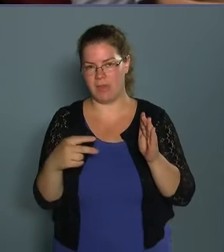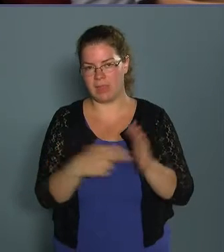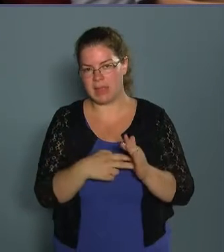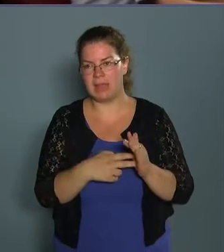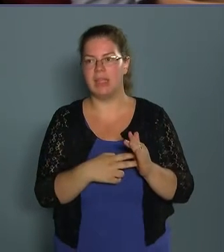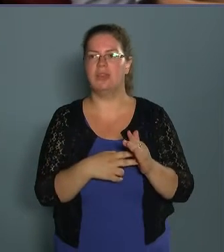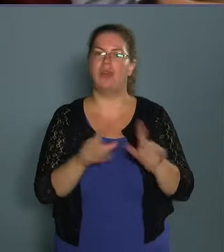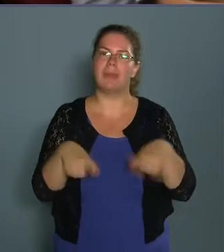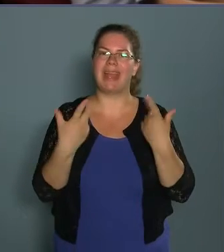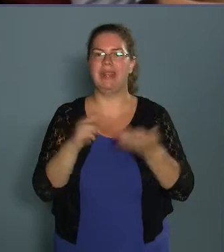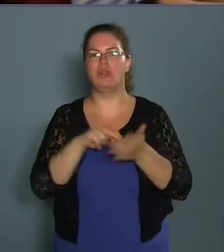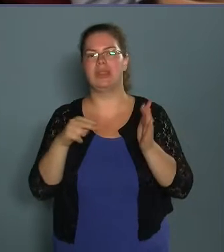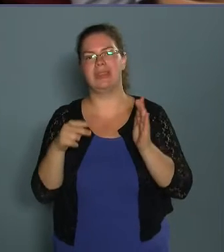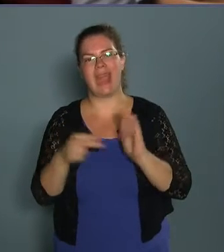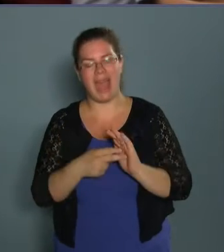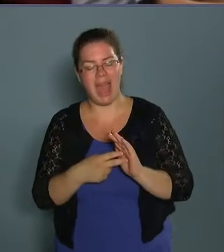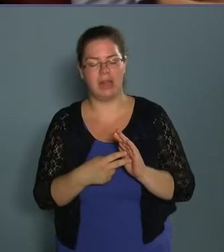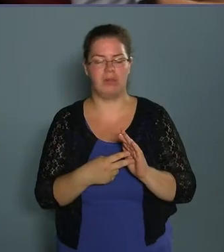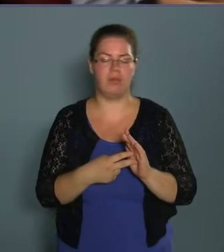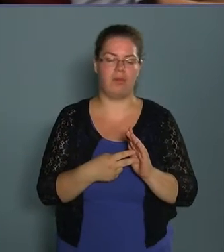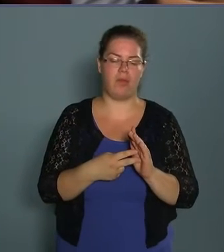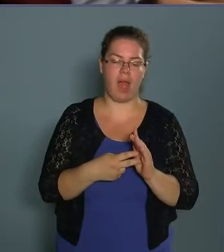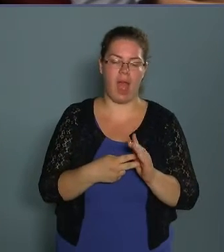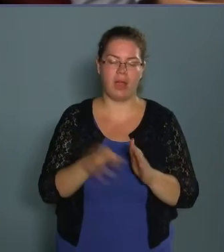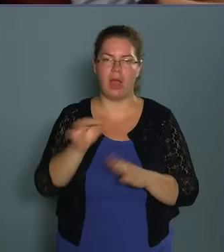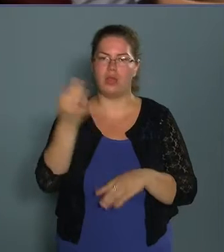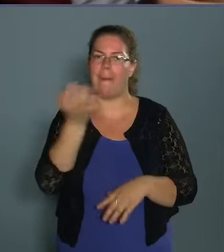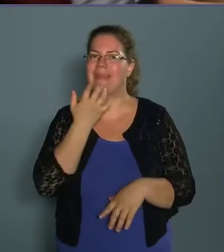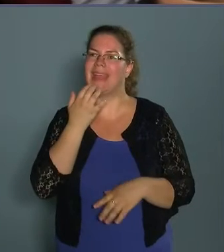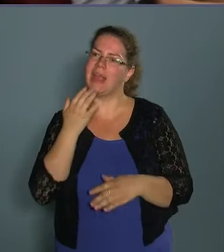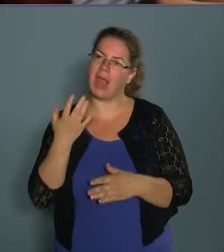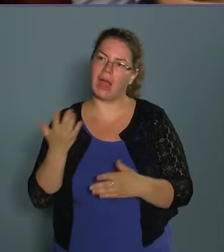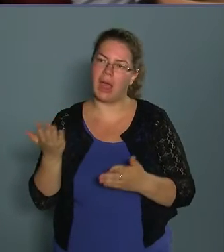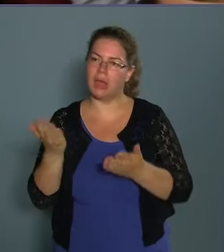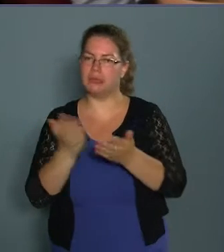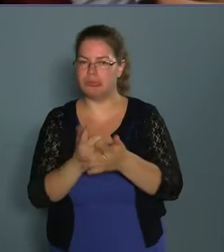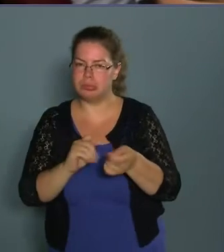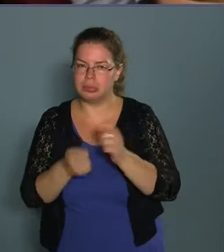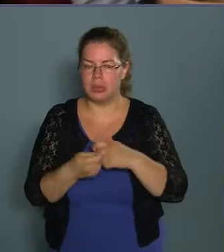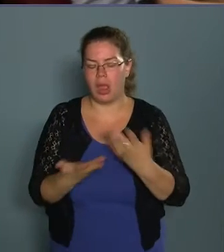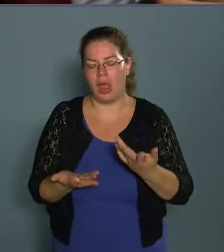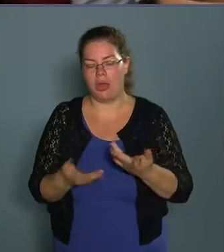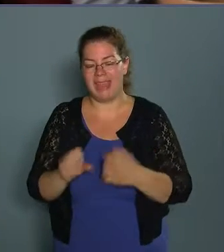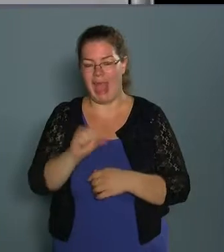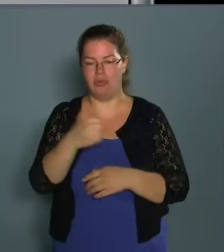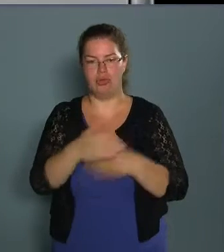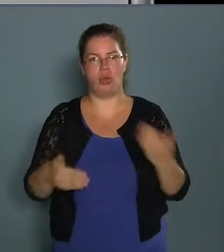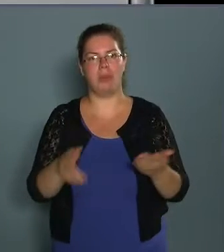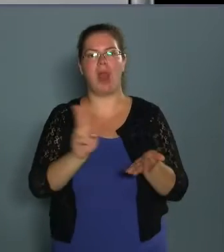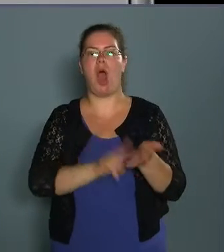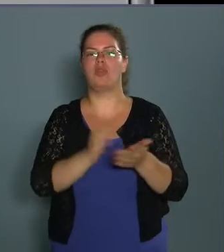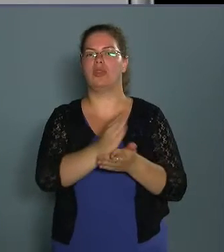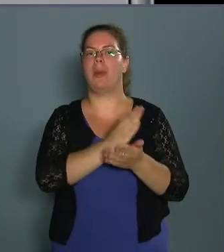terveztetése, illetve a meglévő terveknek a napi igényekhez való alakítása, hogy ez elsősorban a